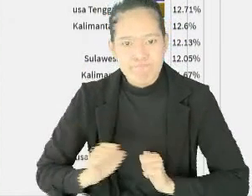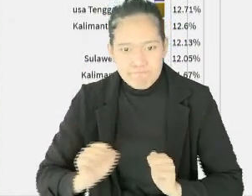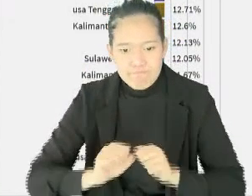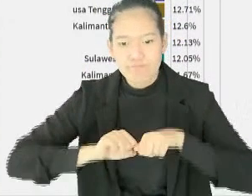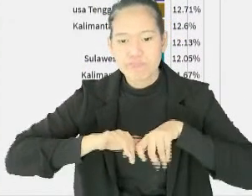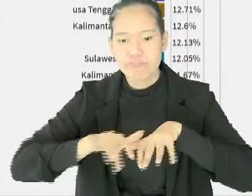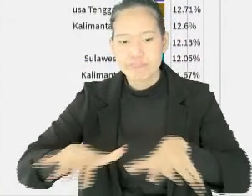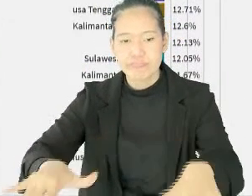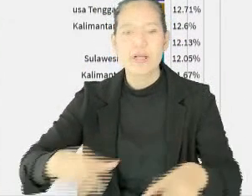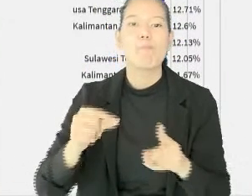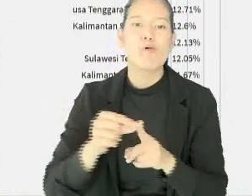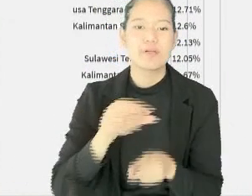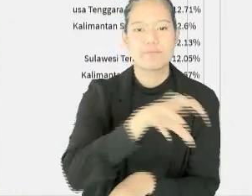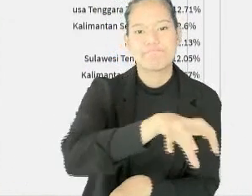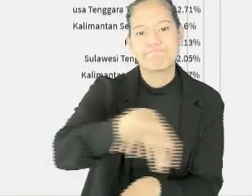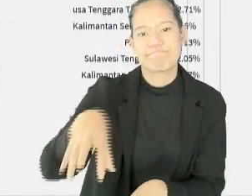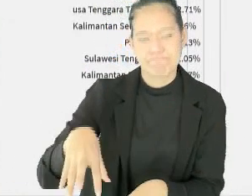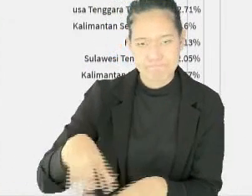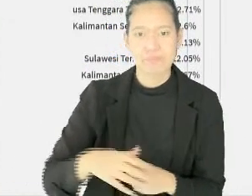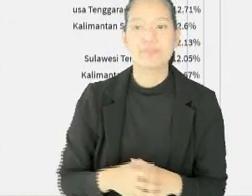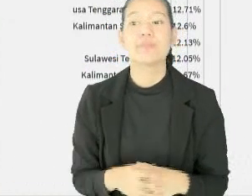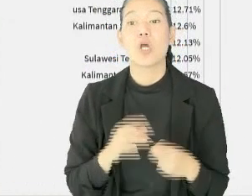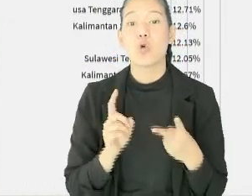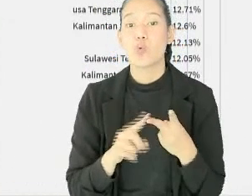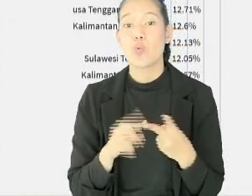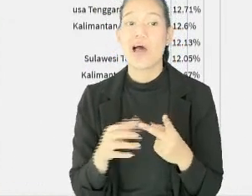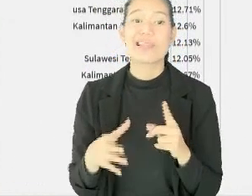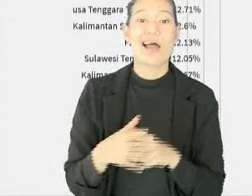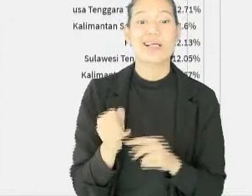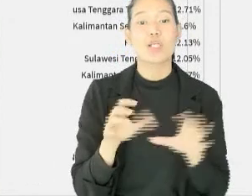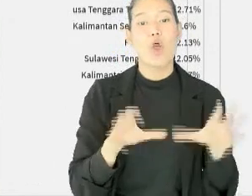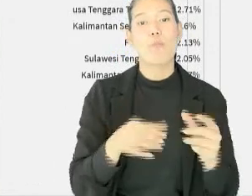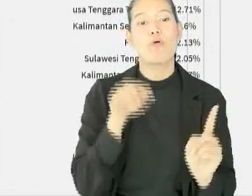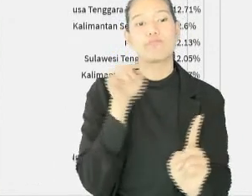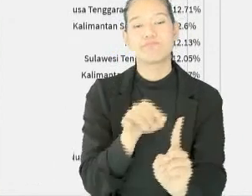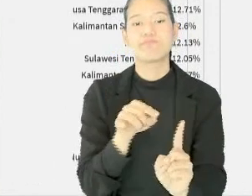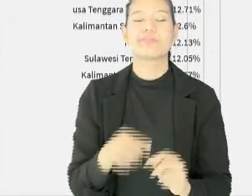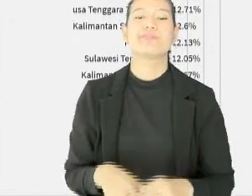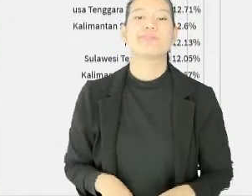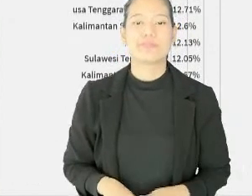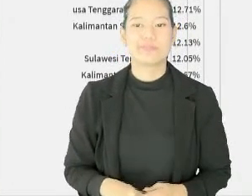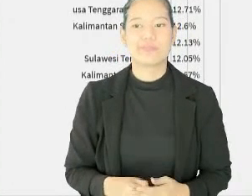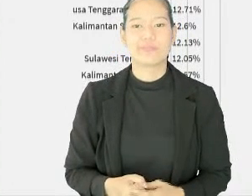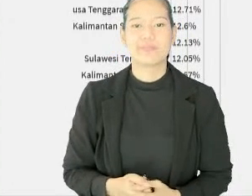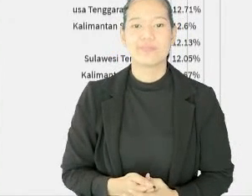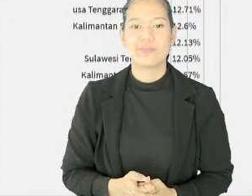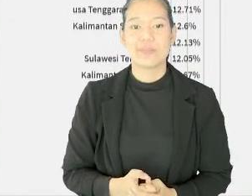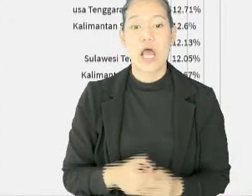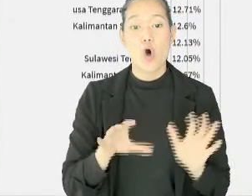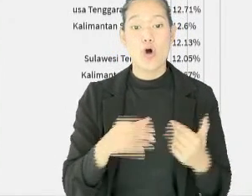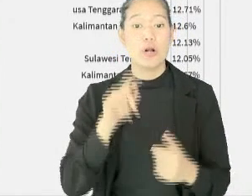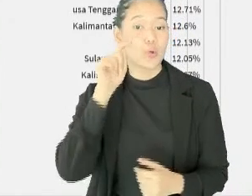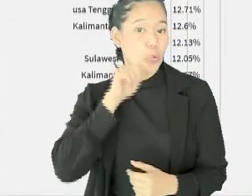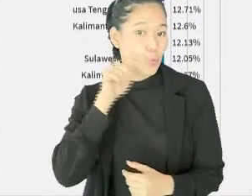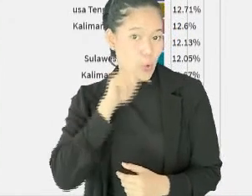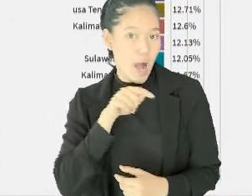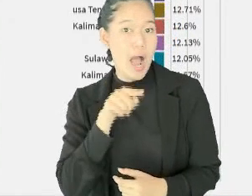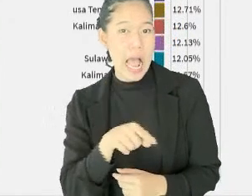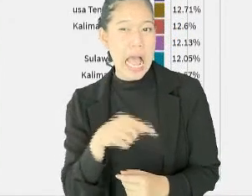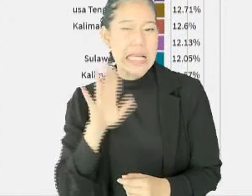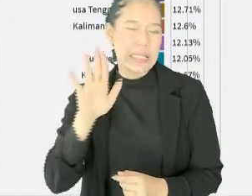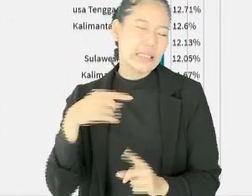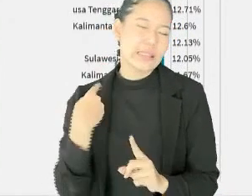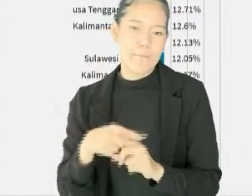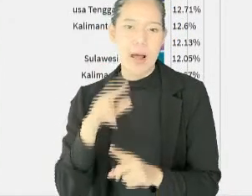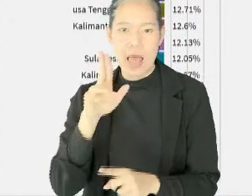merata diseluruh provinsi yang ada di Indonesia yang kedua target kelompok sasarannya nah disini adalah kelompok sasaran lansia nanti saya belum